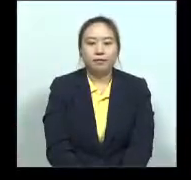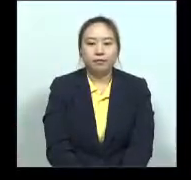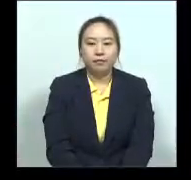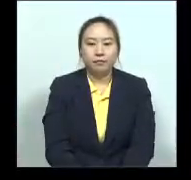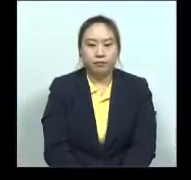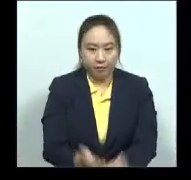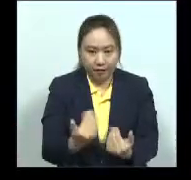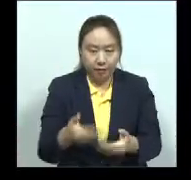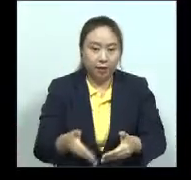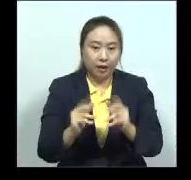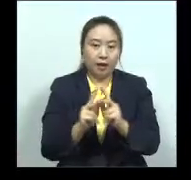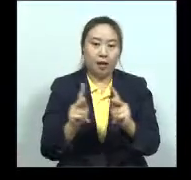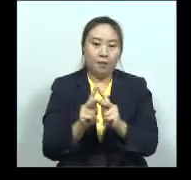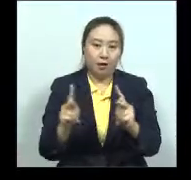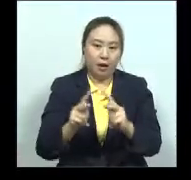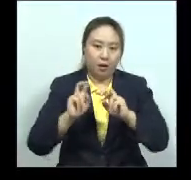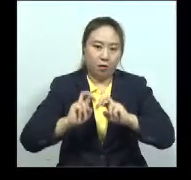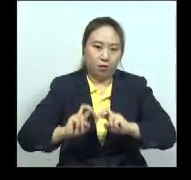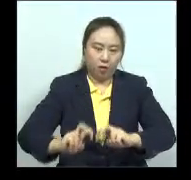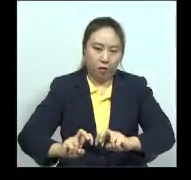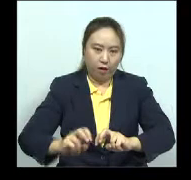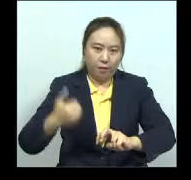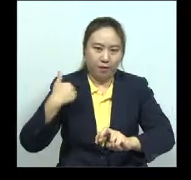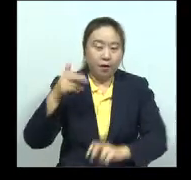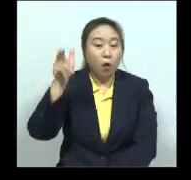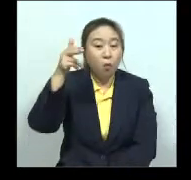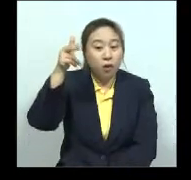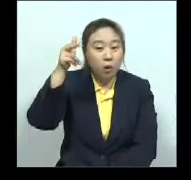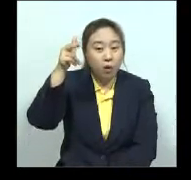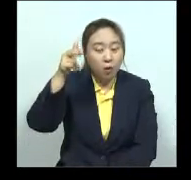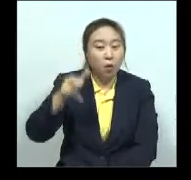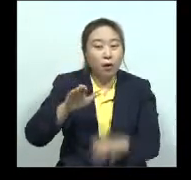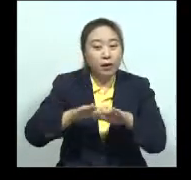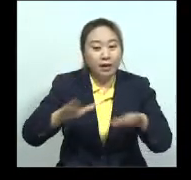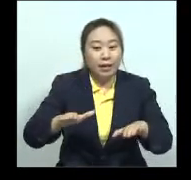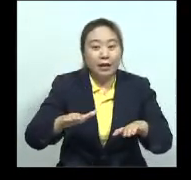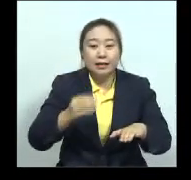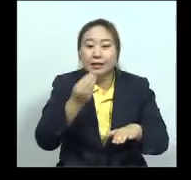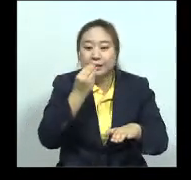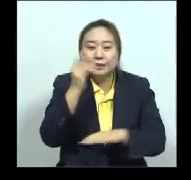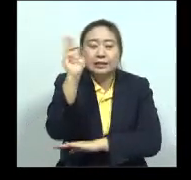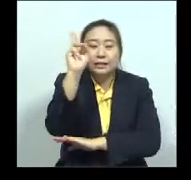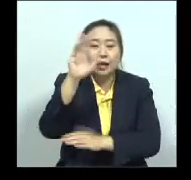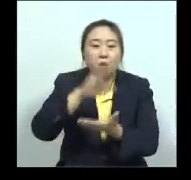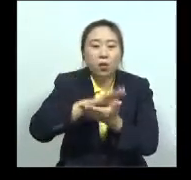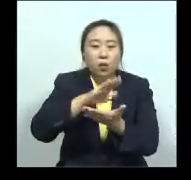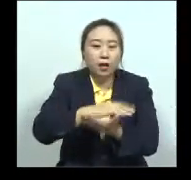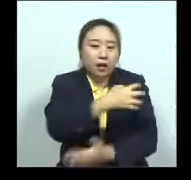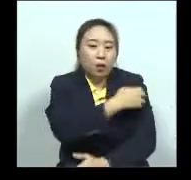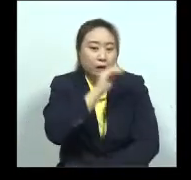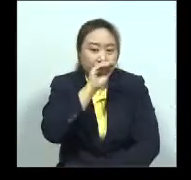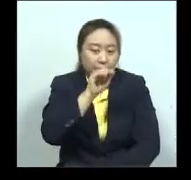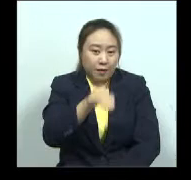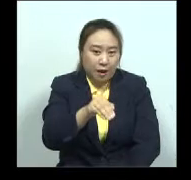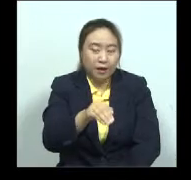ส่วนการตั้งคณะกรรมการสอบสวนข้อเท็จจริงกรณีคลิปวิดีโออาหารกลางวันของเด็กนักเรียนที่โรงเรียนเทศบาลวัดมเห